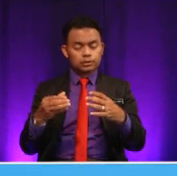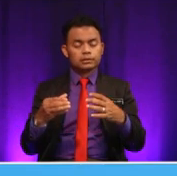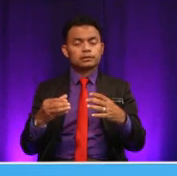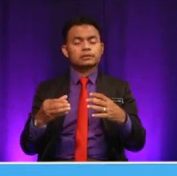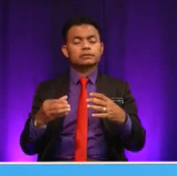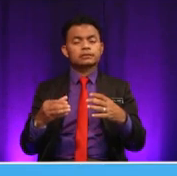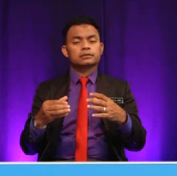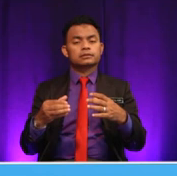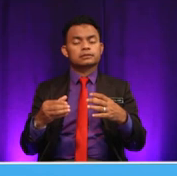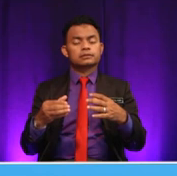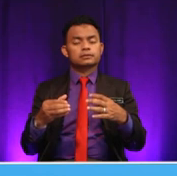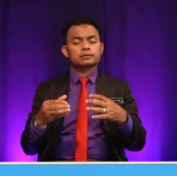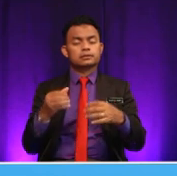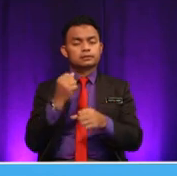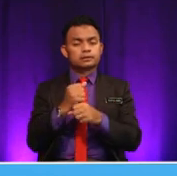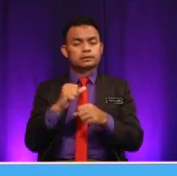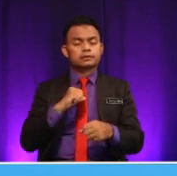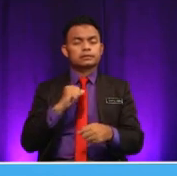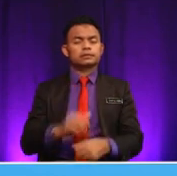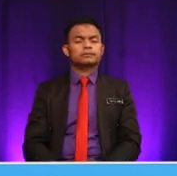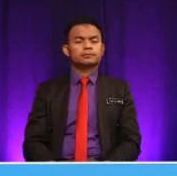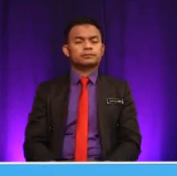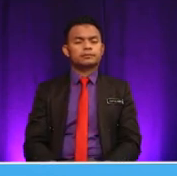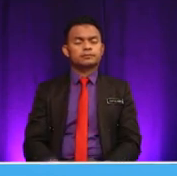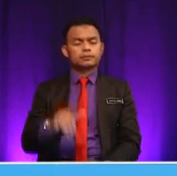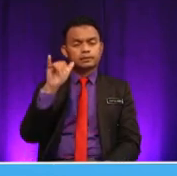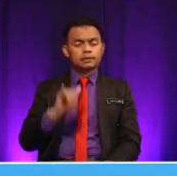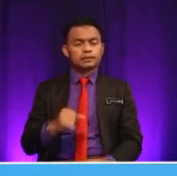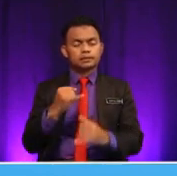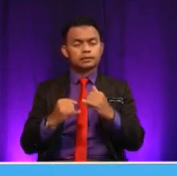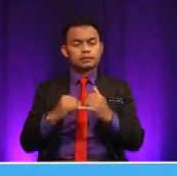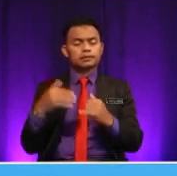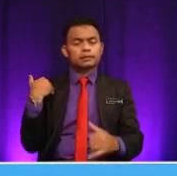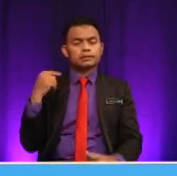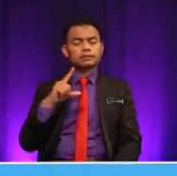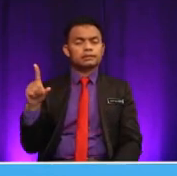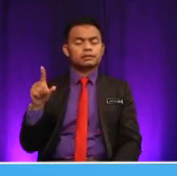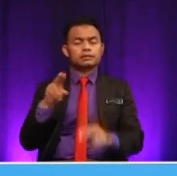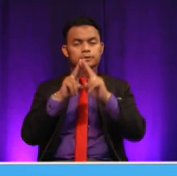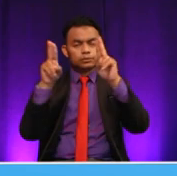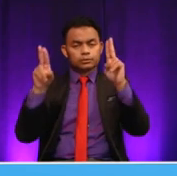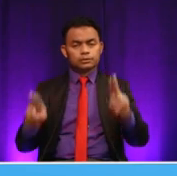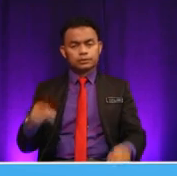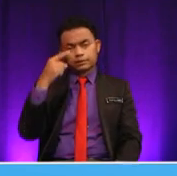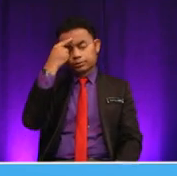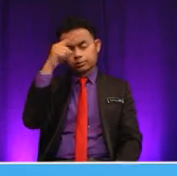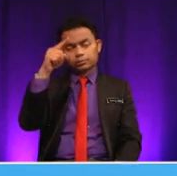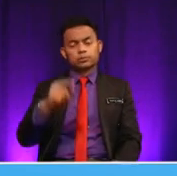seterusnya yang terakhir dalam komponen kesehatan adalah ujian untuk